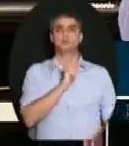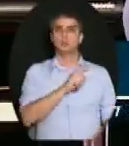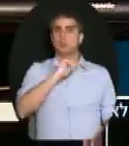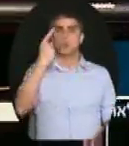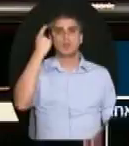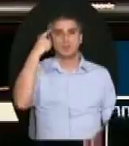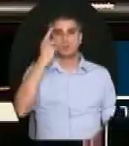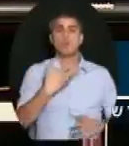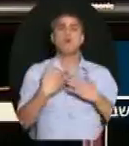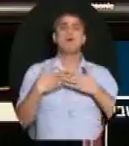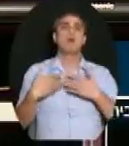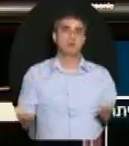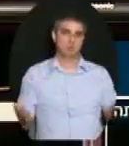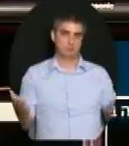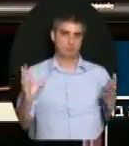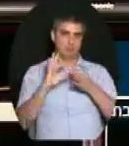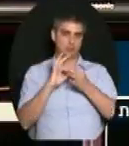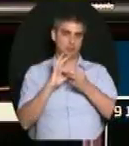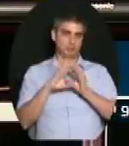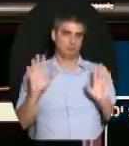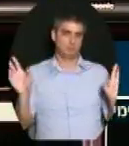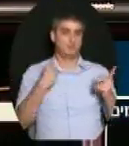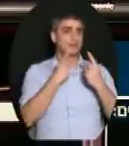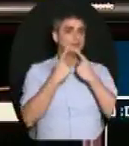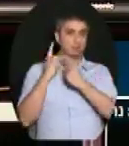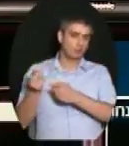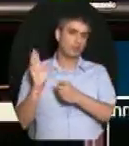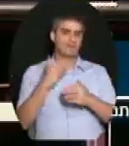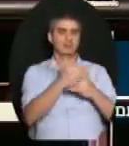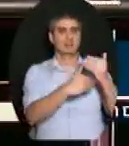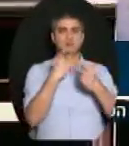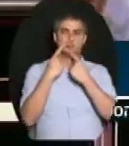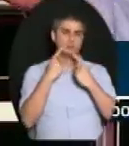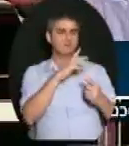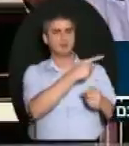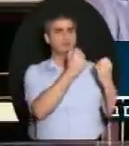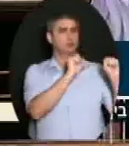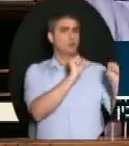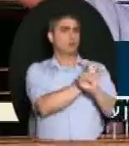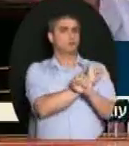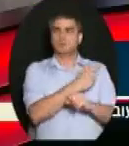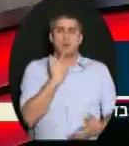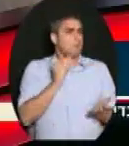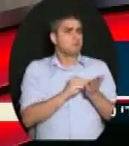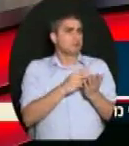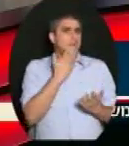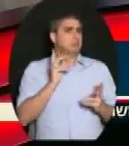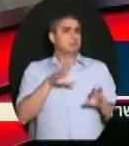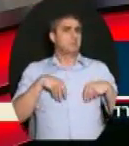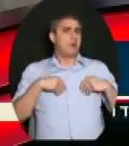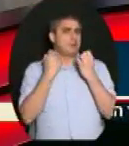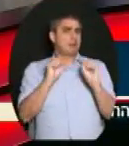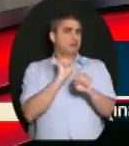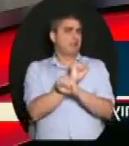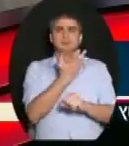כולם ידעו שאין קשר בין המסע ומתן והתקדמות במסע ומתן לבין הפעימה. אז למה שישראל תהיה מוכנה